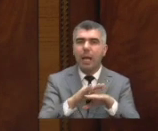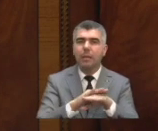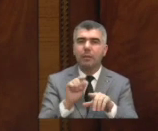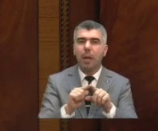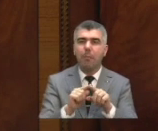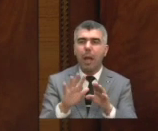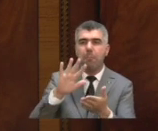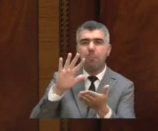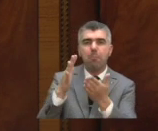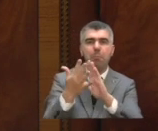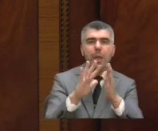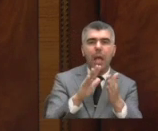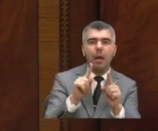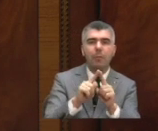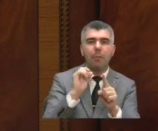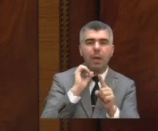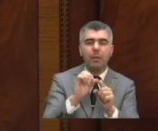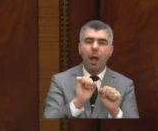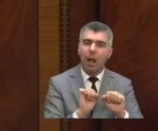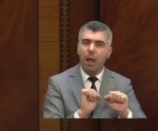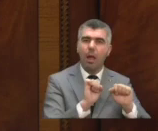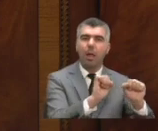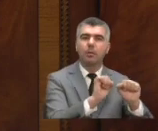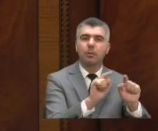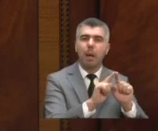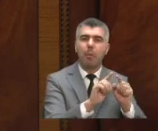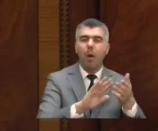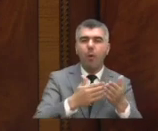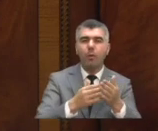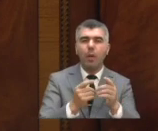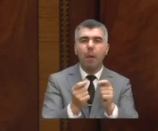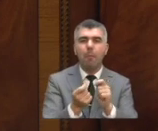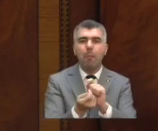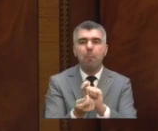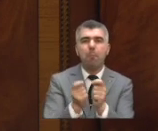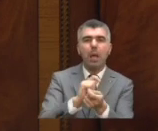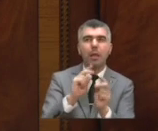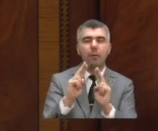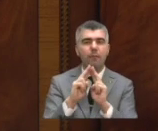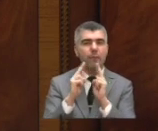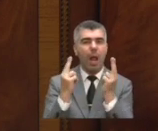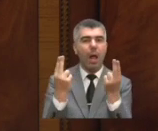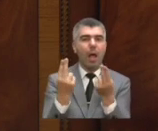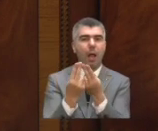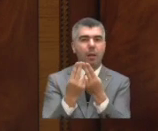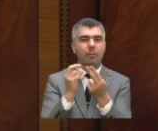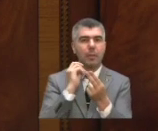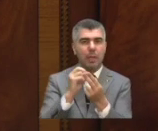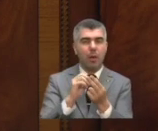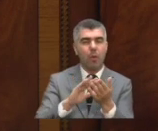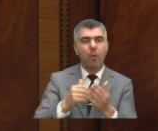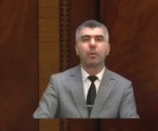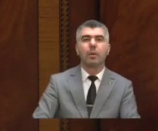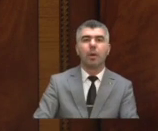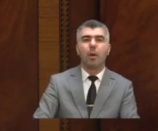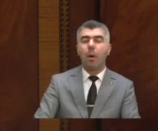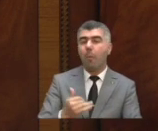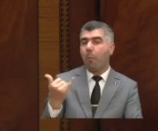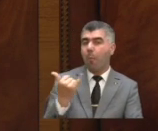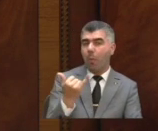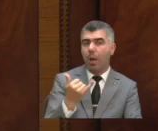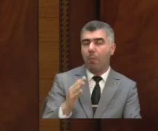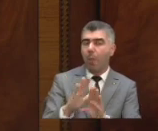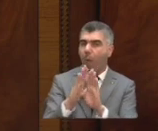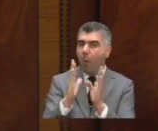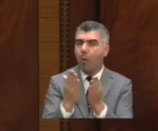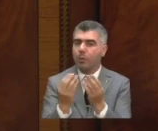لتعزيز مناعه بلادنا في مواجهه التغيرات المناخيه والحد من تاثيراتها عبر مقاربه